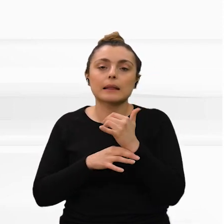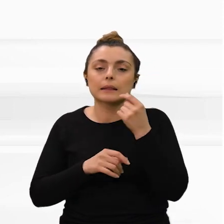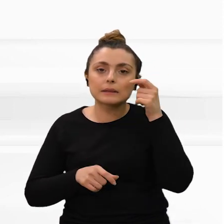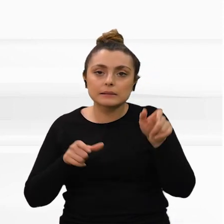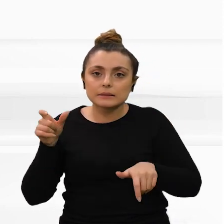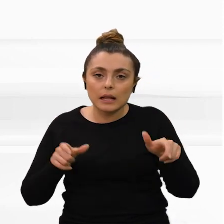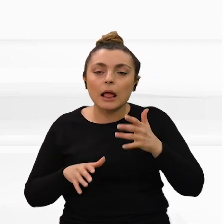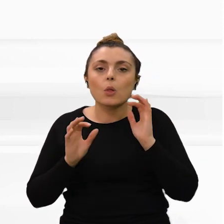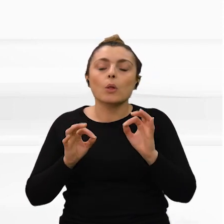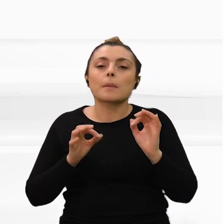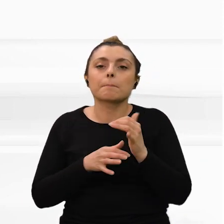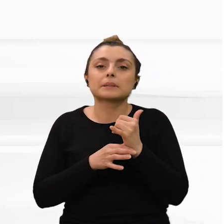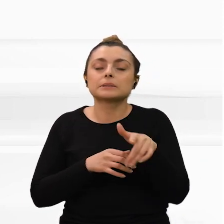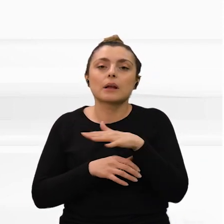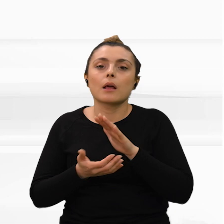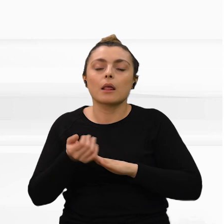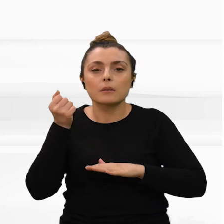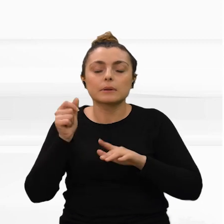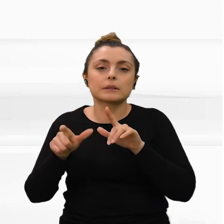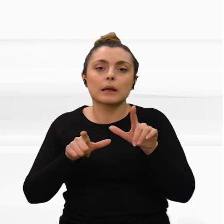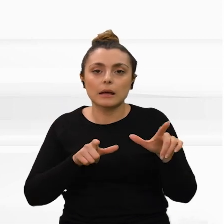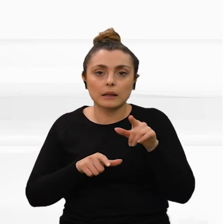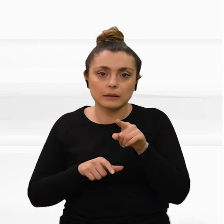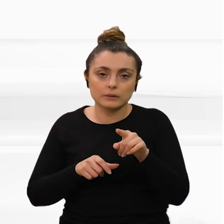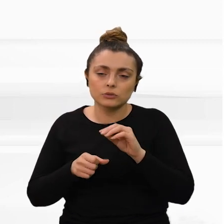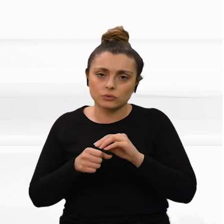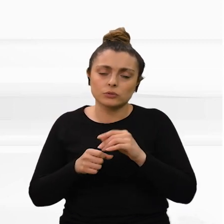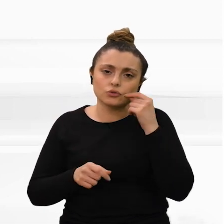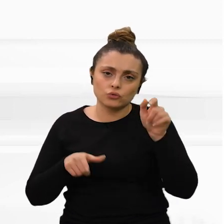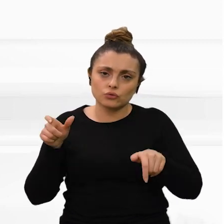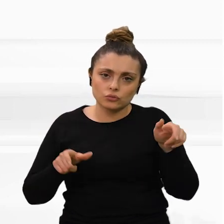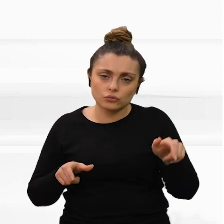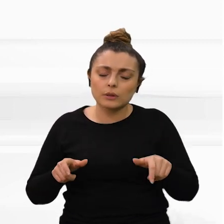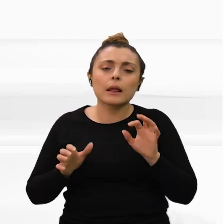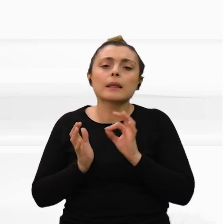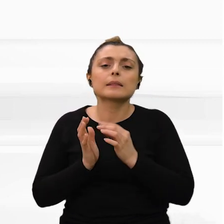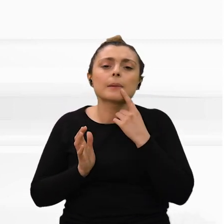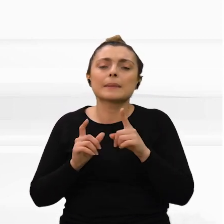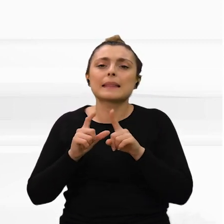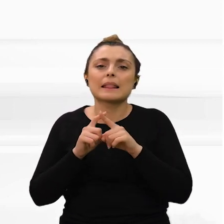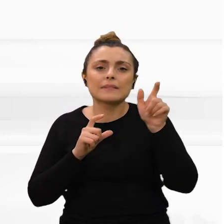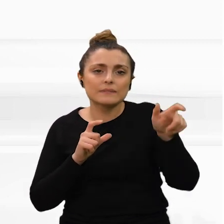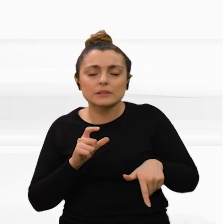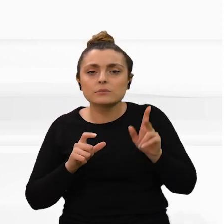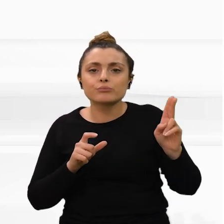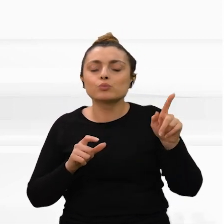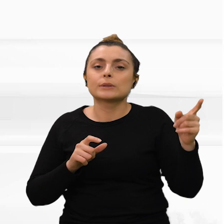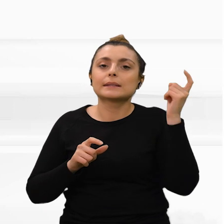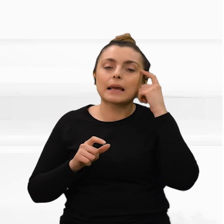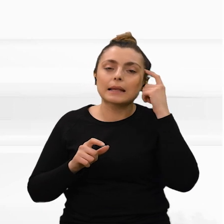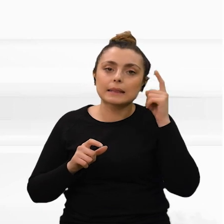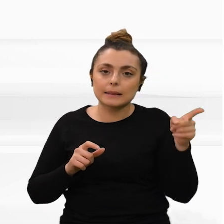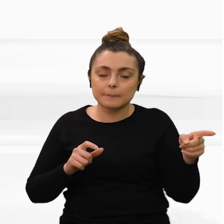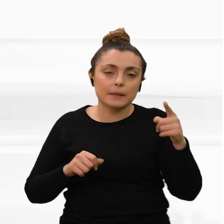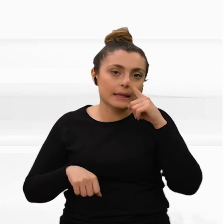en yetenekli İnsanların en önemli meslekleri elde etmesi gerektiğini düşünen kişiler yani değilsin bu